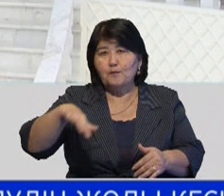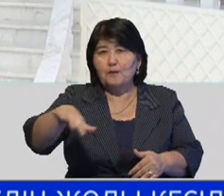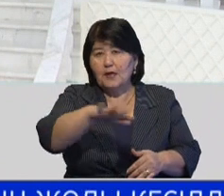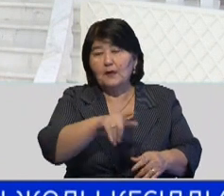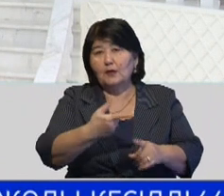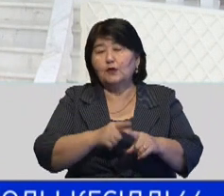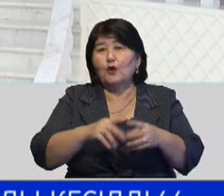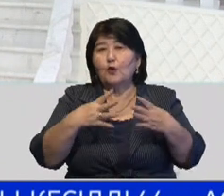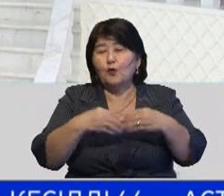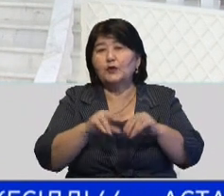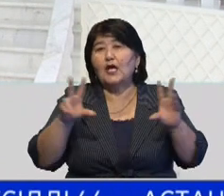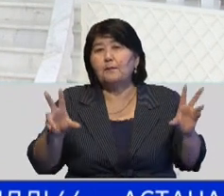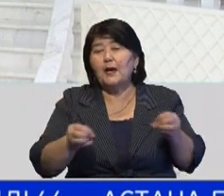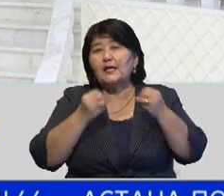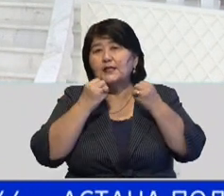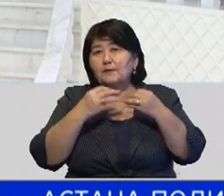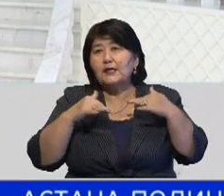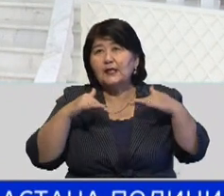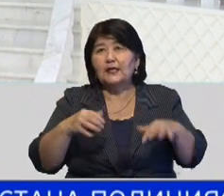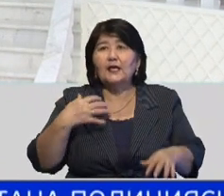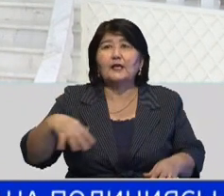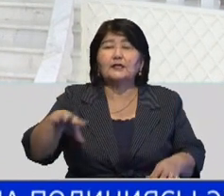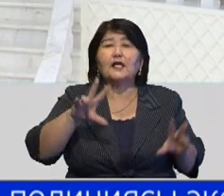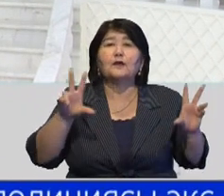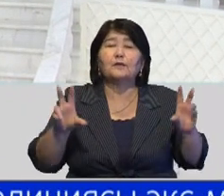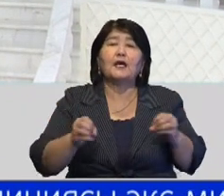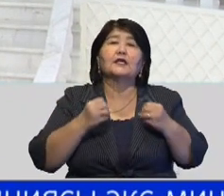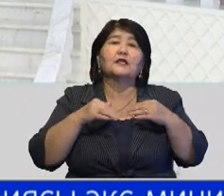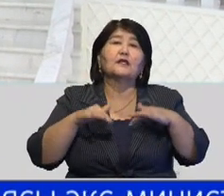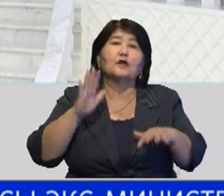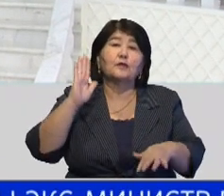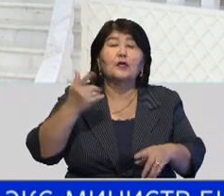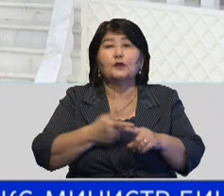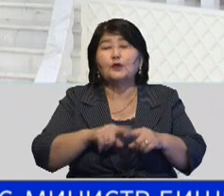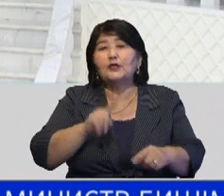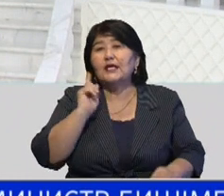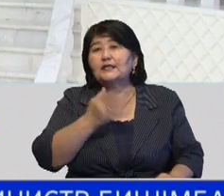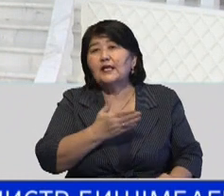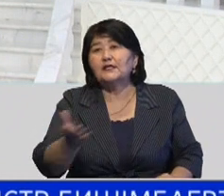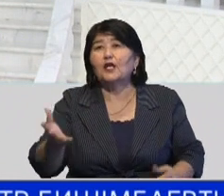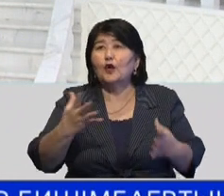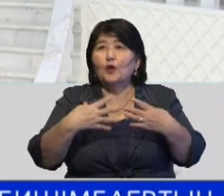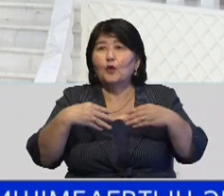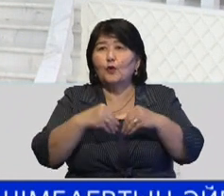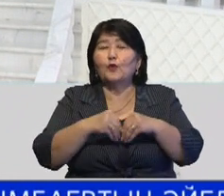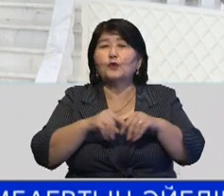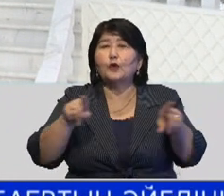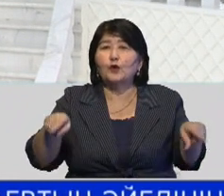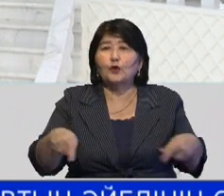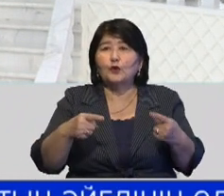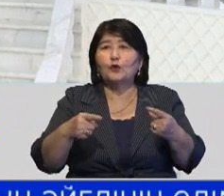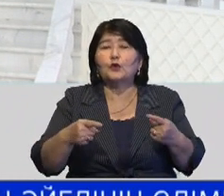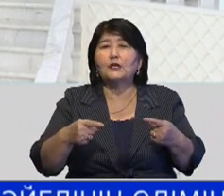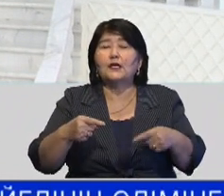Сондықтан отбасы бақытты берекелі болса, мемлекетіміз де бақытты берекелі болады. Сондықтан жастарға отбасын құрардағы